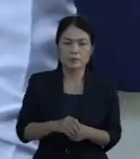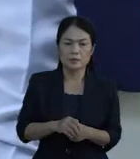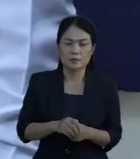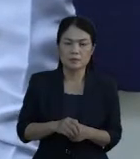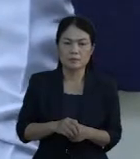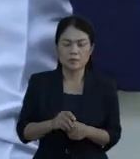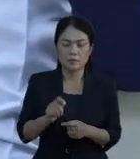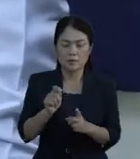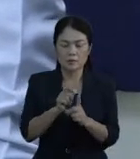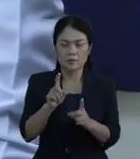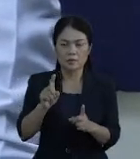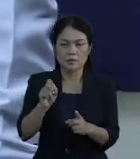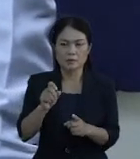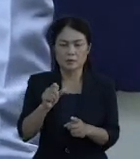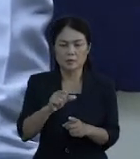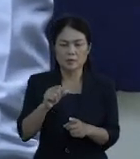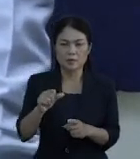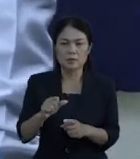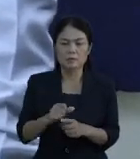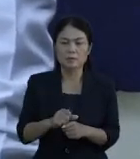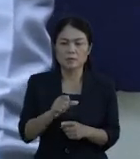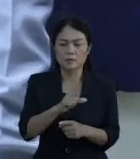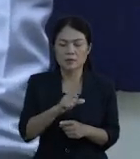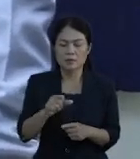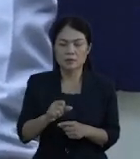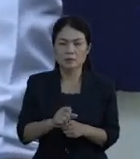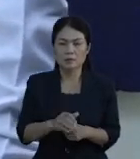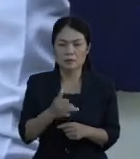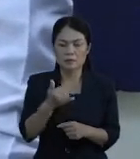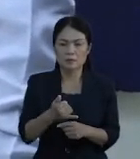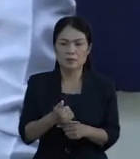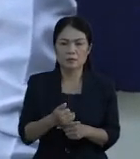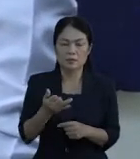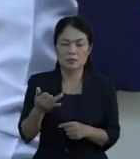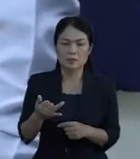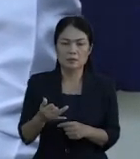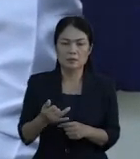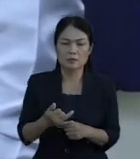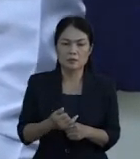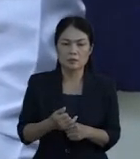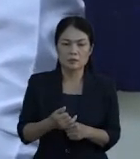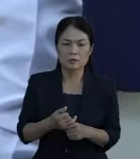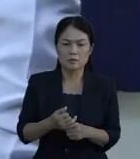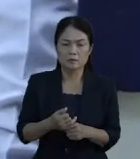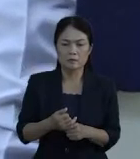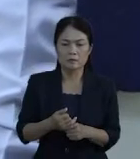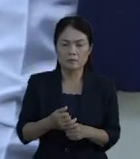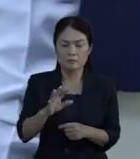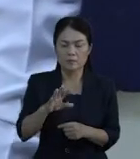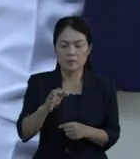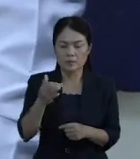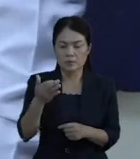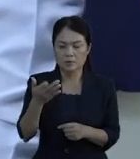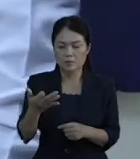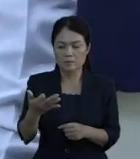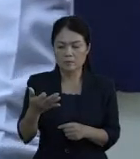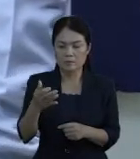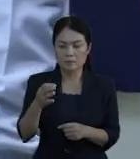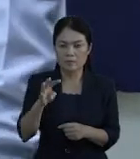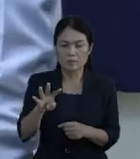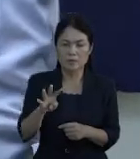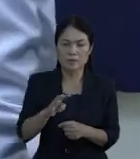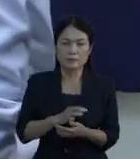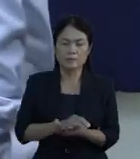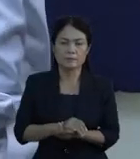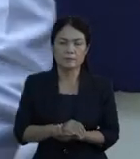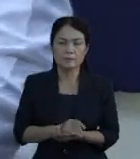rìa đáp rồi buồn mớn sàn liên pram mùi liên pram bay sàn buồn mớn bay buồn pram rồi bay sập và bằng